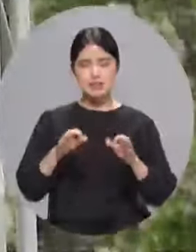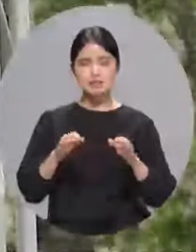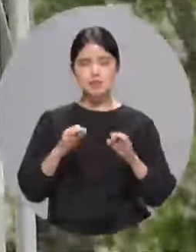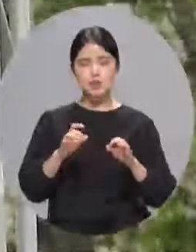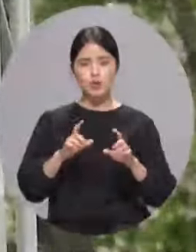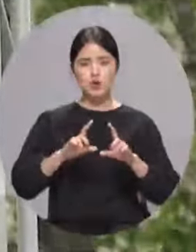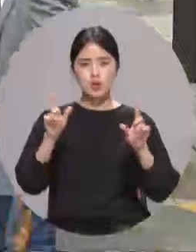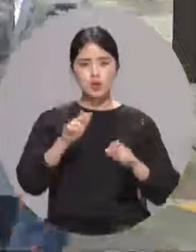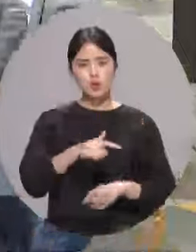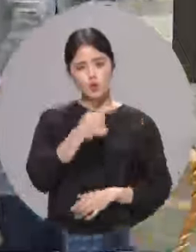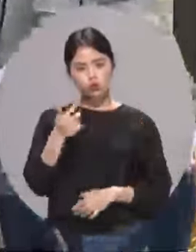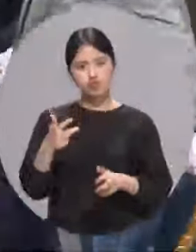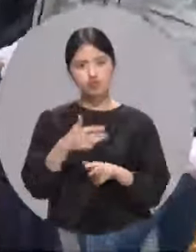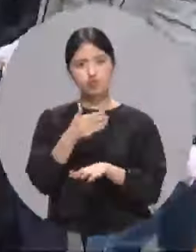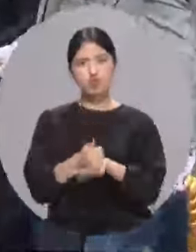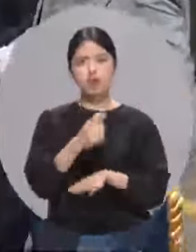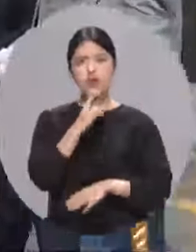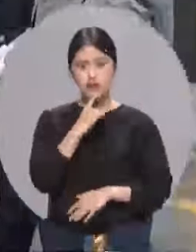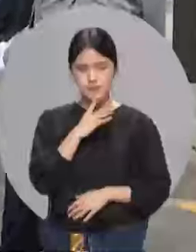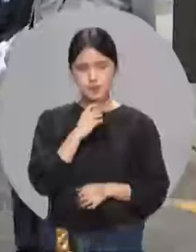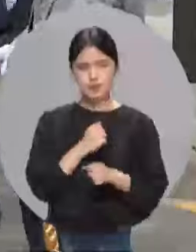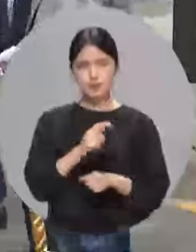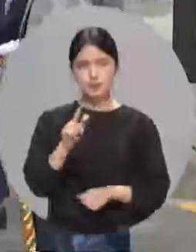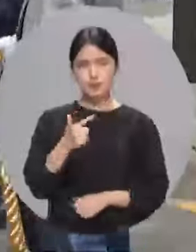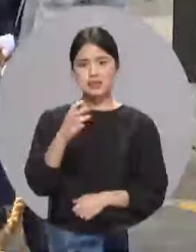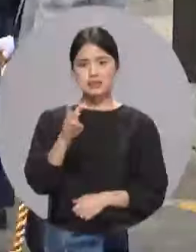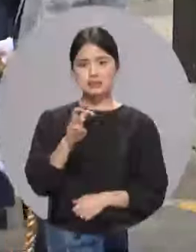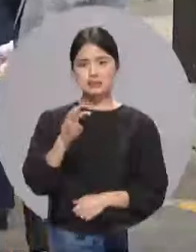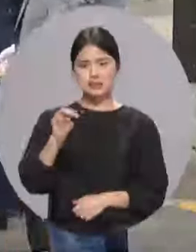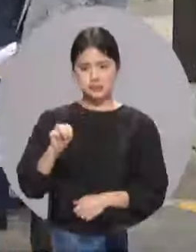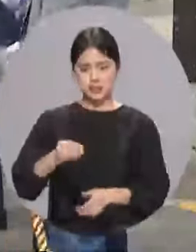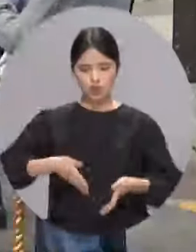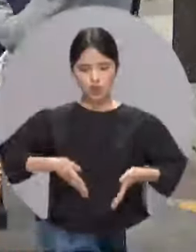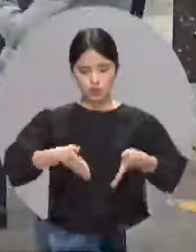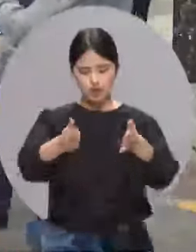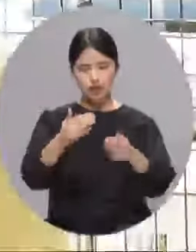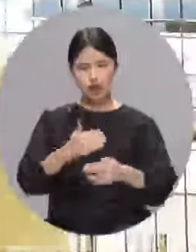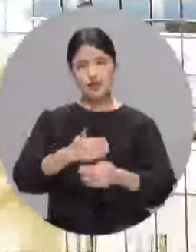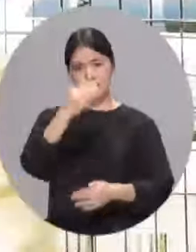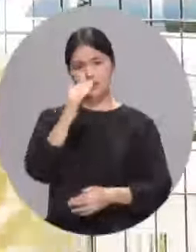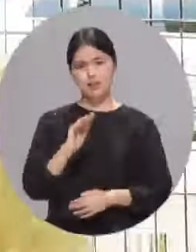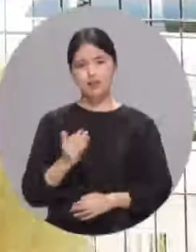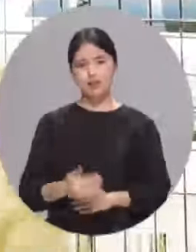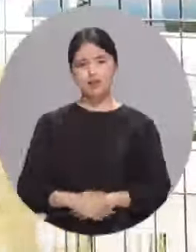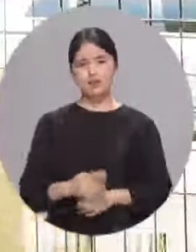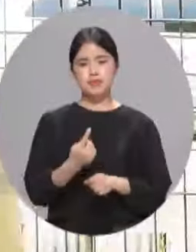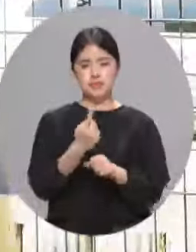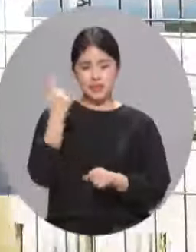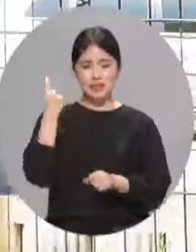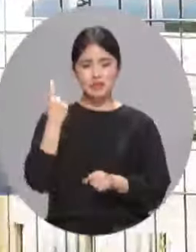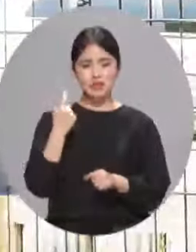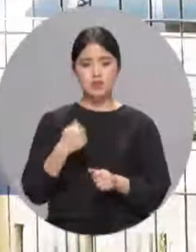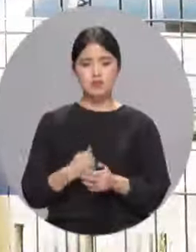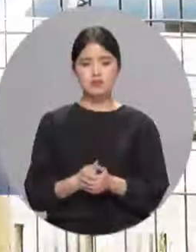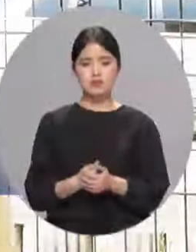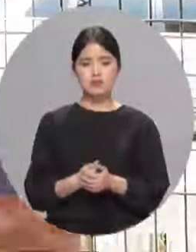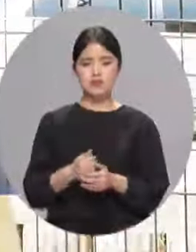한정해 팔복동 예술공장 인근 630m 구간을 개방하기로 한 겁니다. 작년까지만 해도